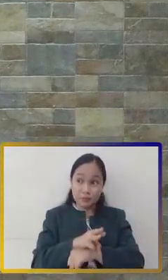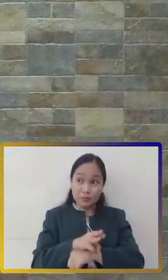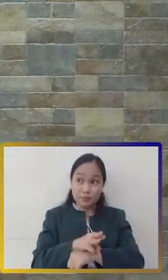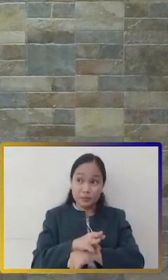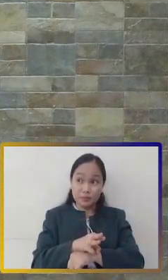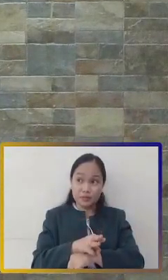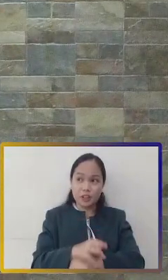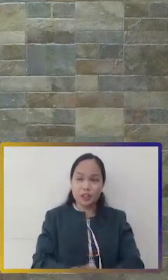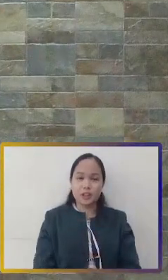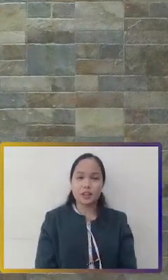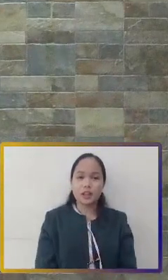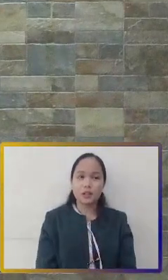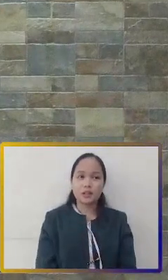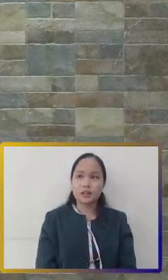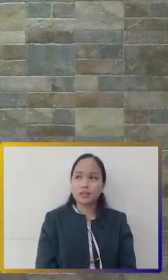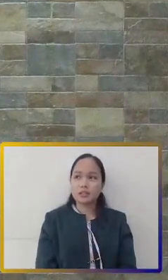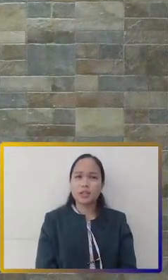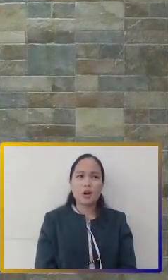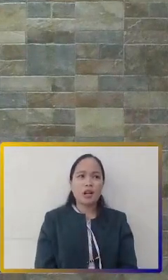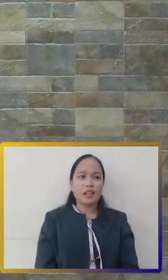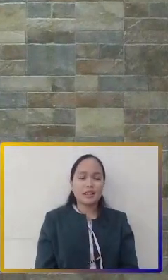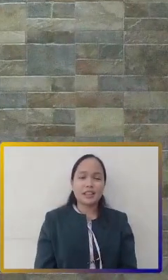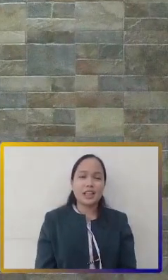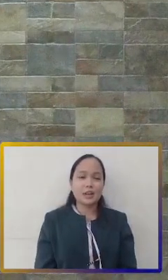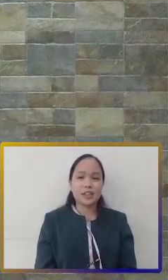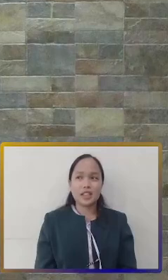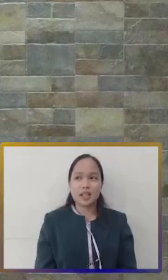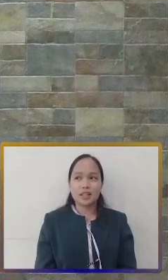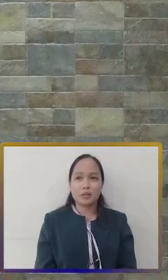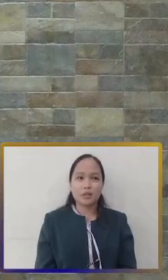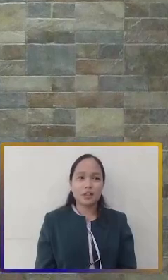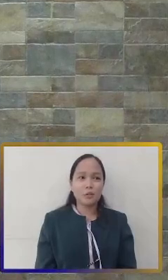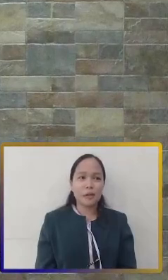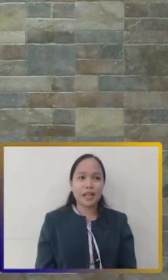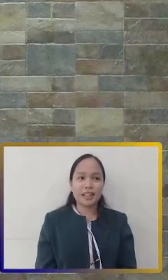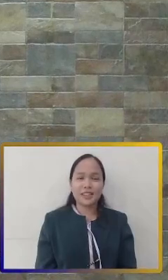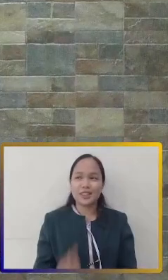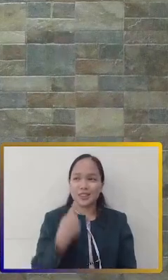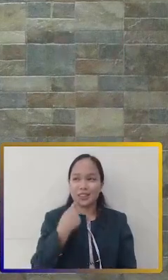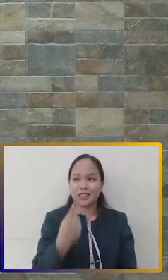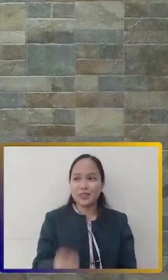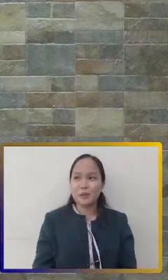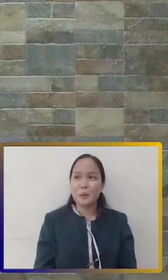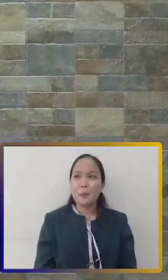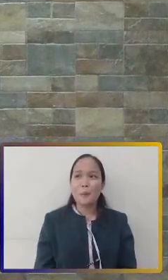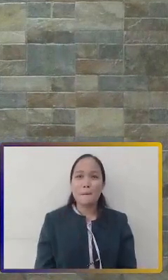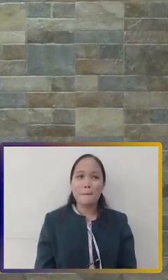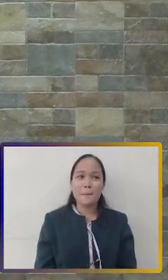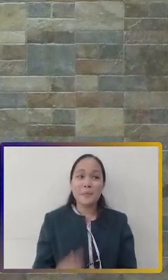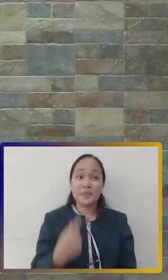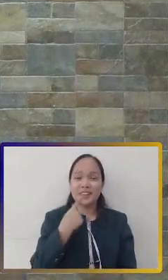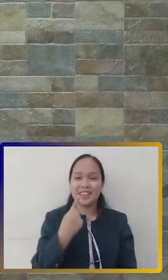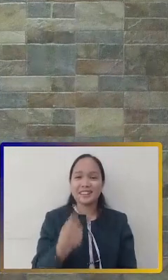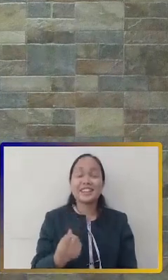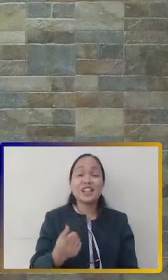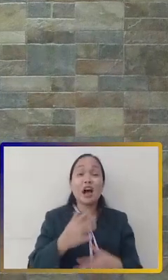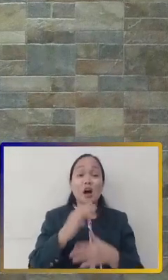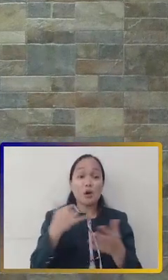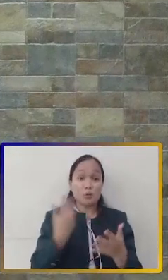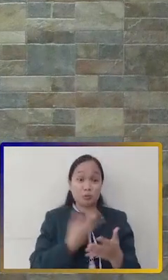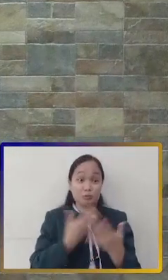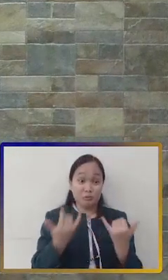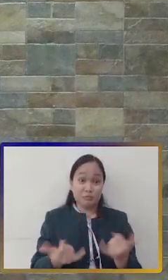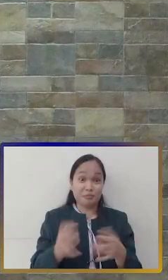simple message. Wala pong malalim po sa pinag-uusapan po natin. Pero simple lang po. As we end this message, isa lang